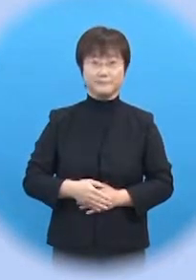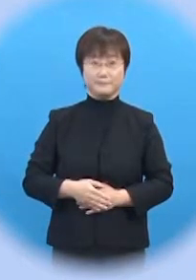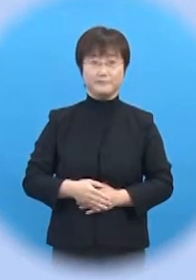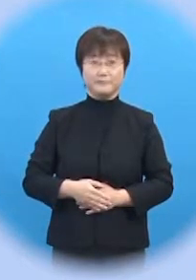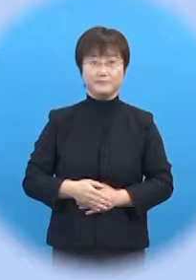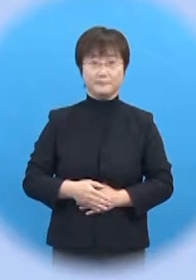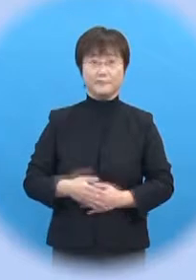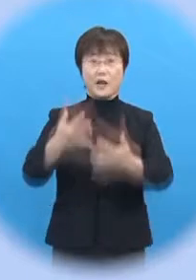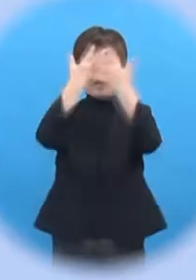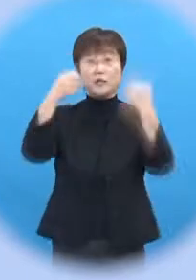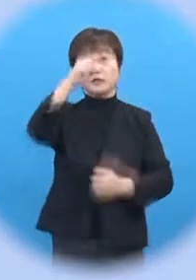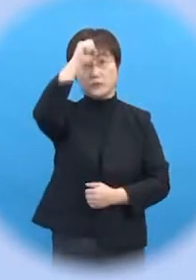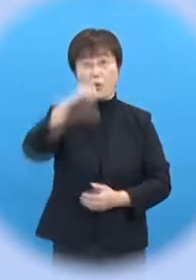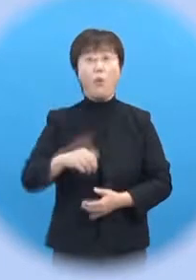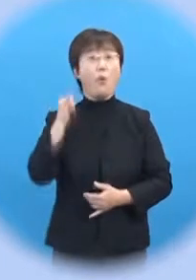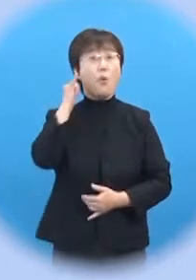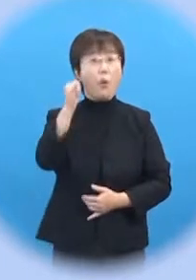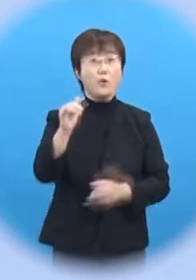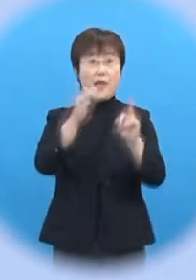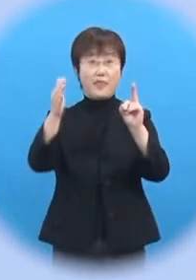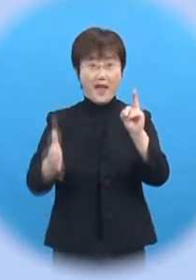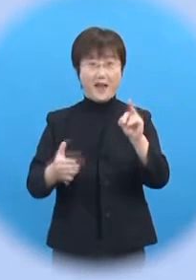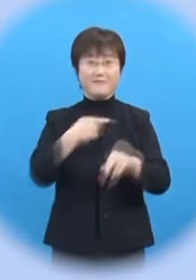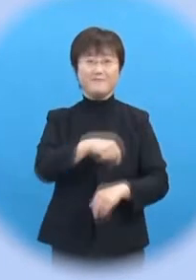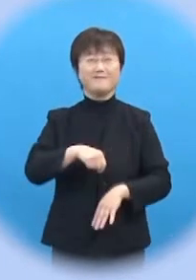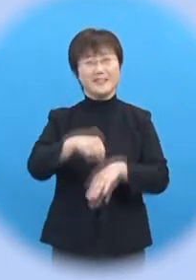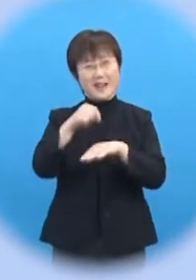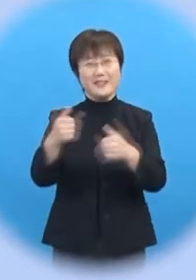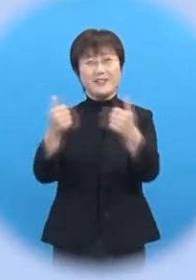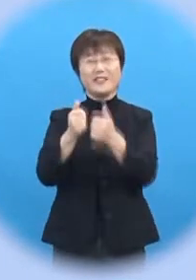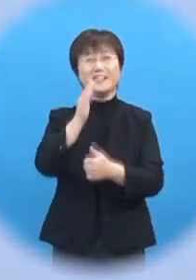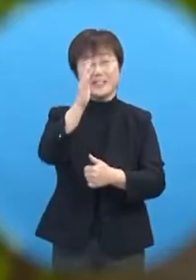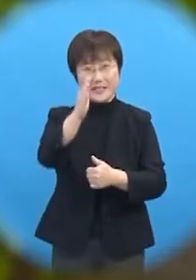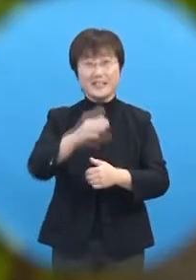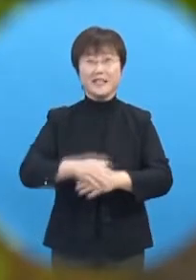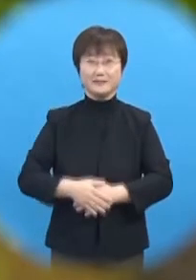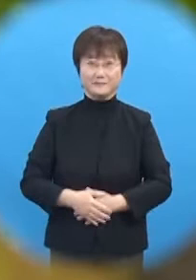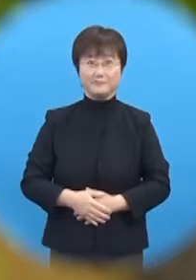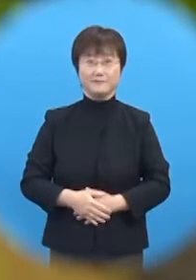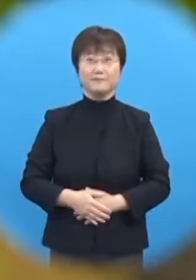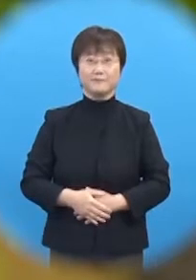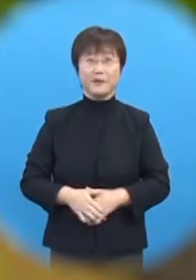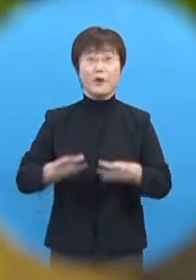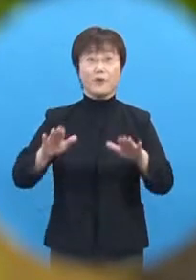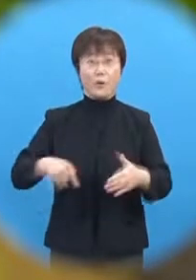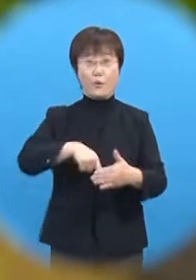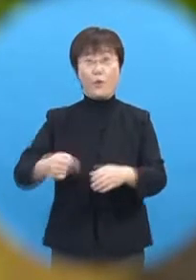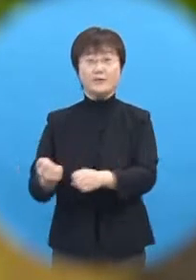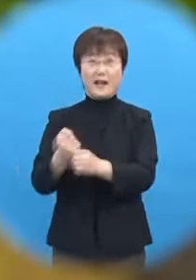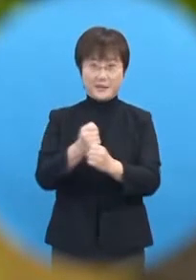0545-64-9042 認知症コールセンターへお気軽にご相談ください。それでは今日のおさ